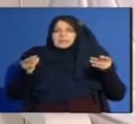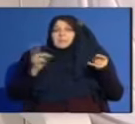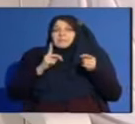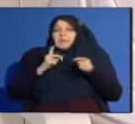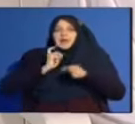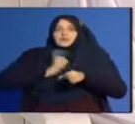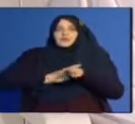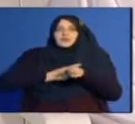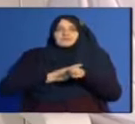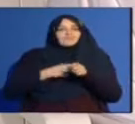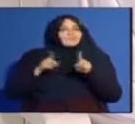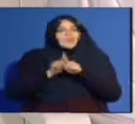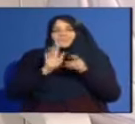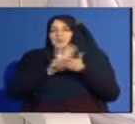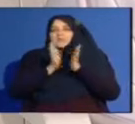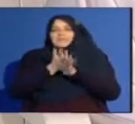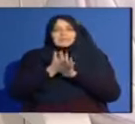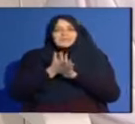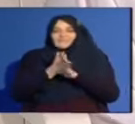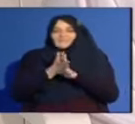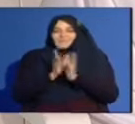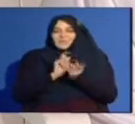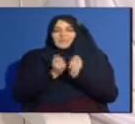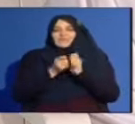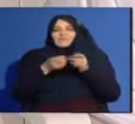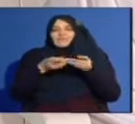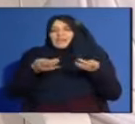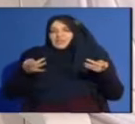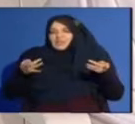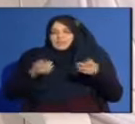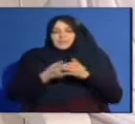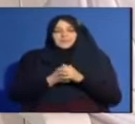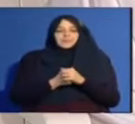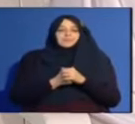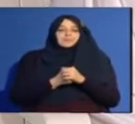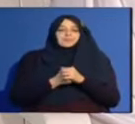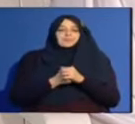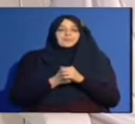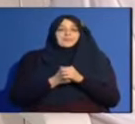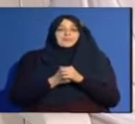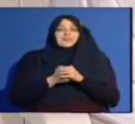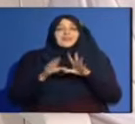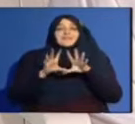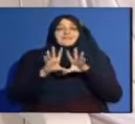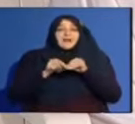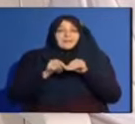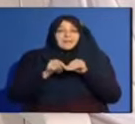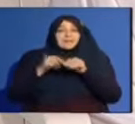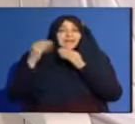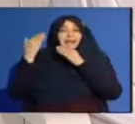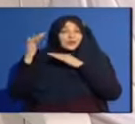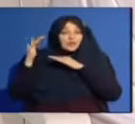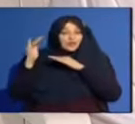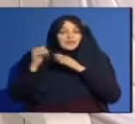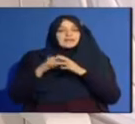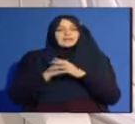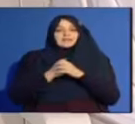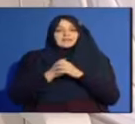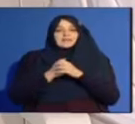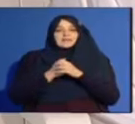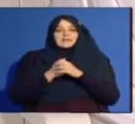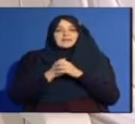كيانه المادي. والأسرة في بلاد المهجر هي